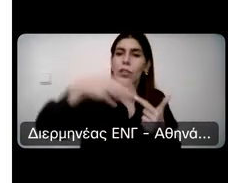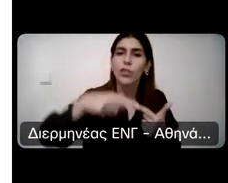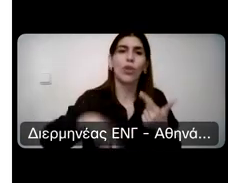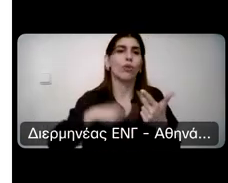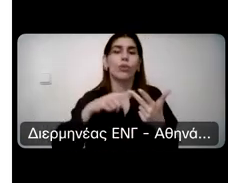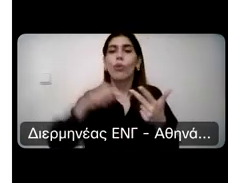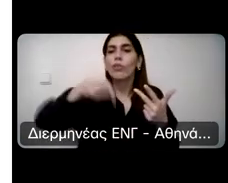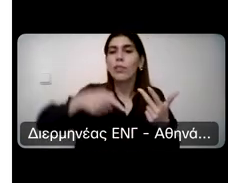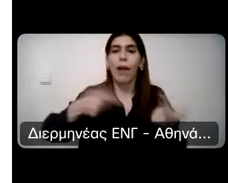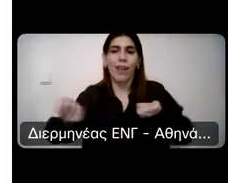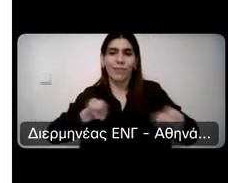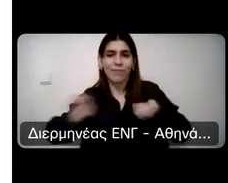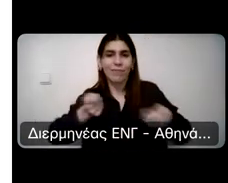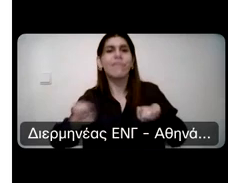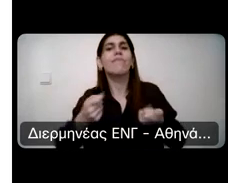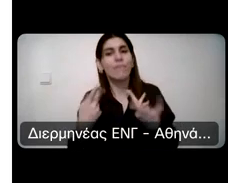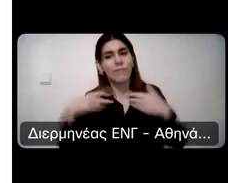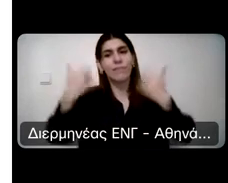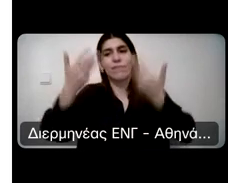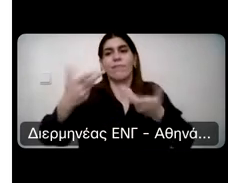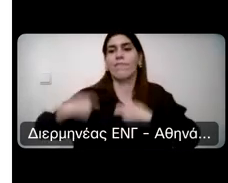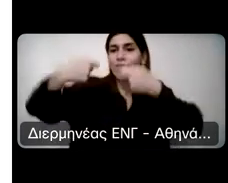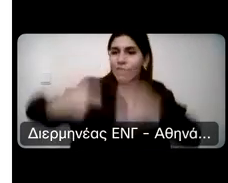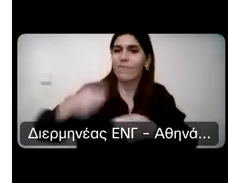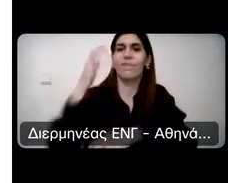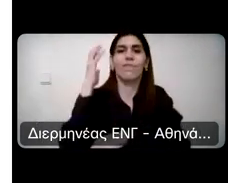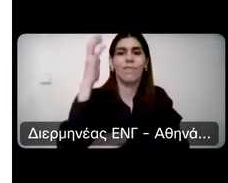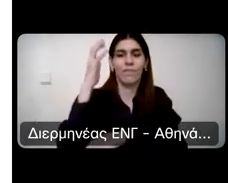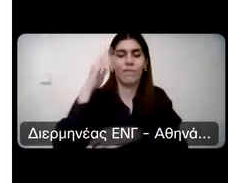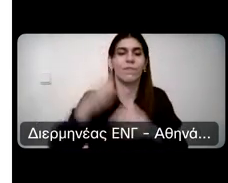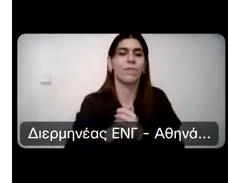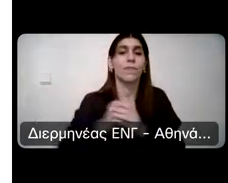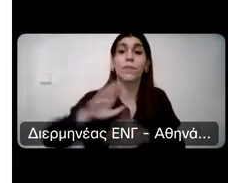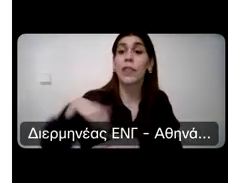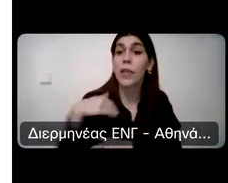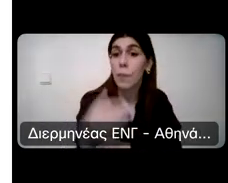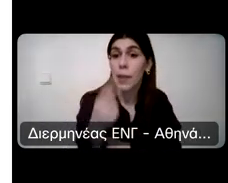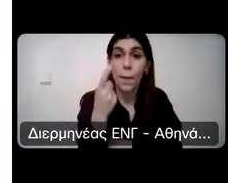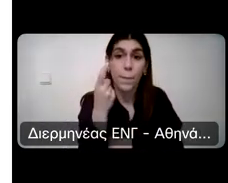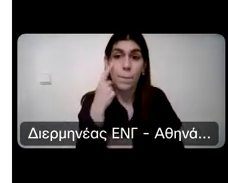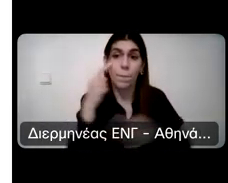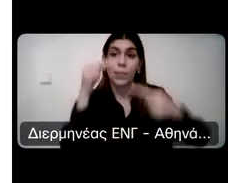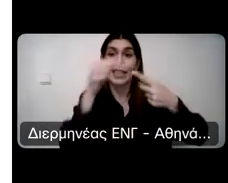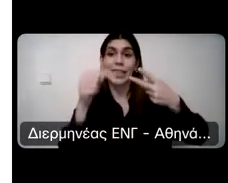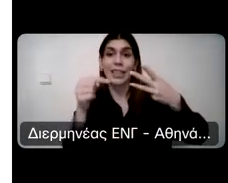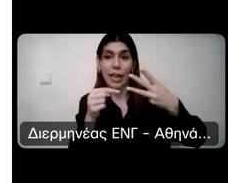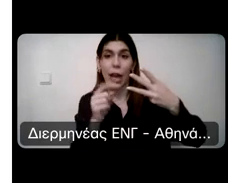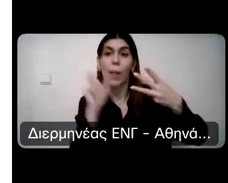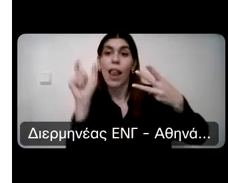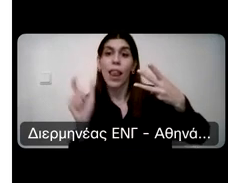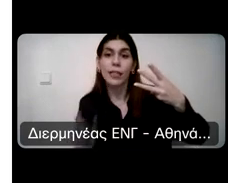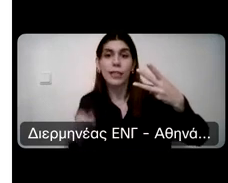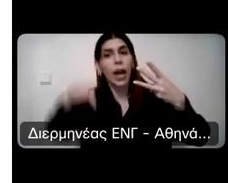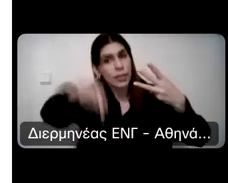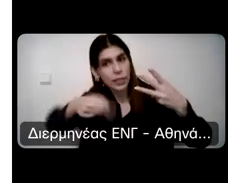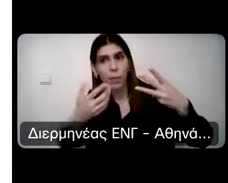και συντονίστρια. Ύστερα από εντελεχή έλεγχο σε τρία σύγχρονα και έγκυρα ερμηνευτικά λεξικά, η